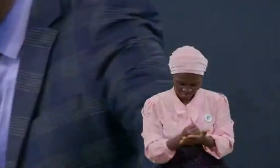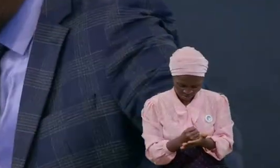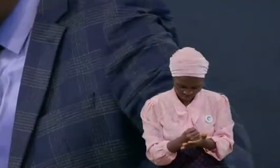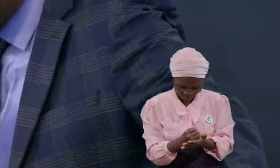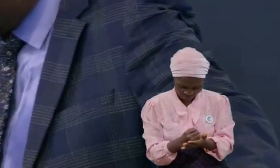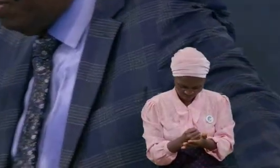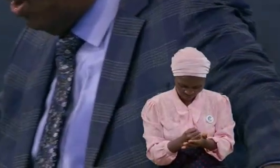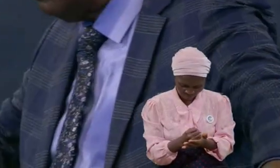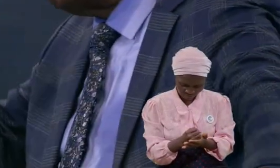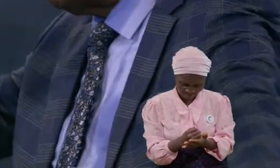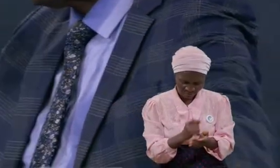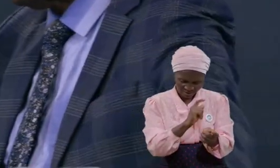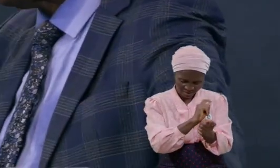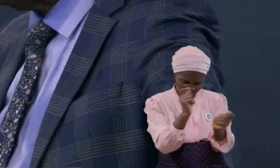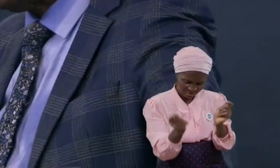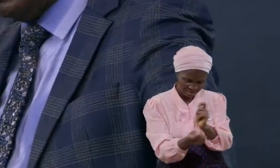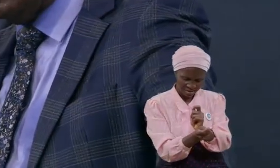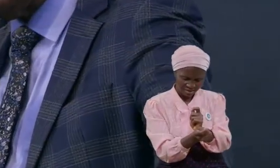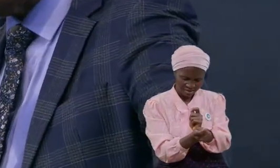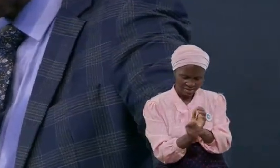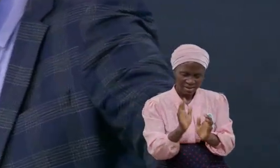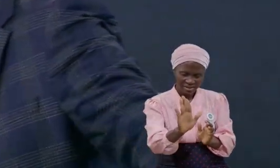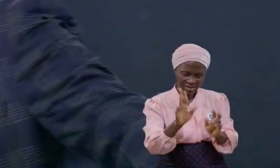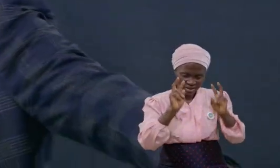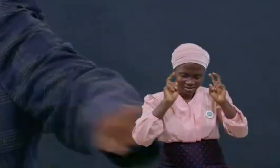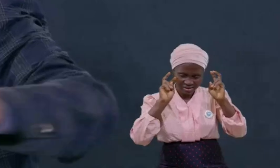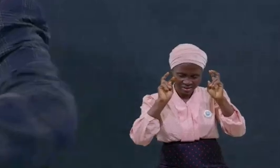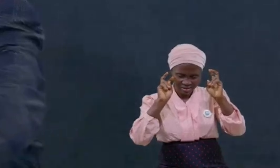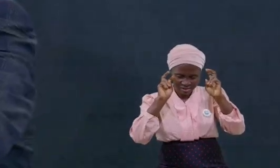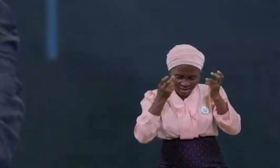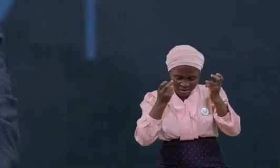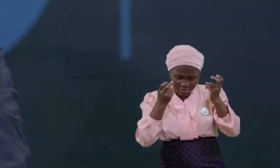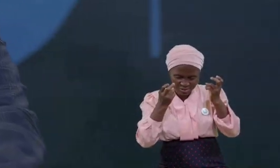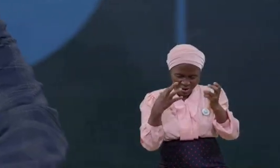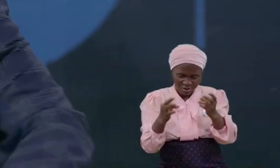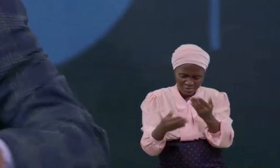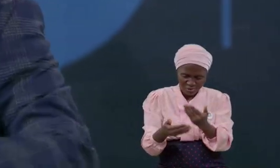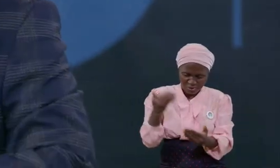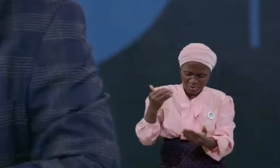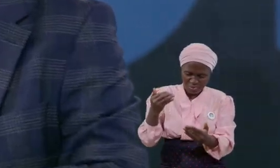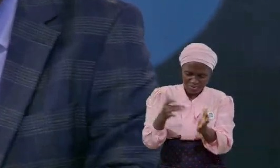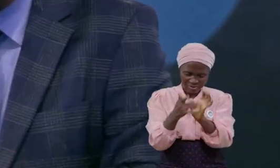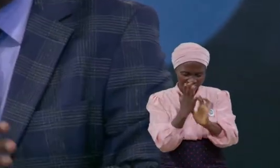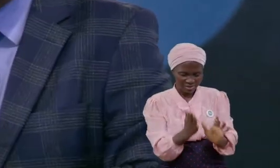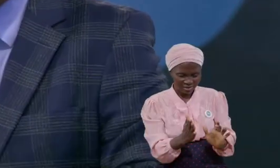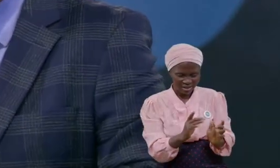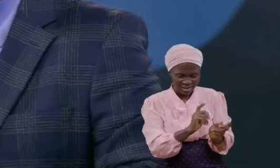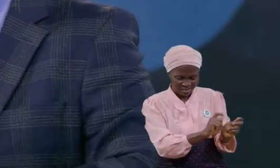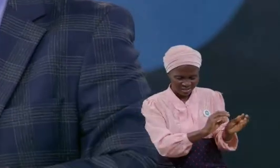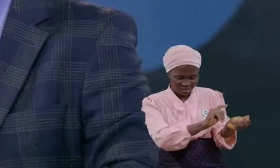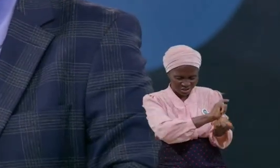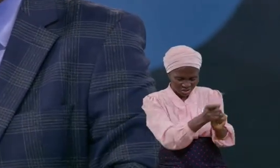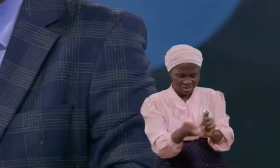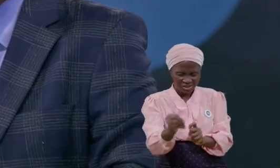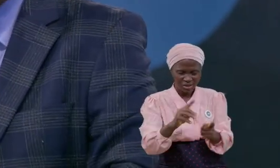Change le titre de presque chrétien en chrétien complet.